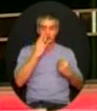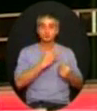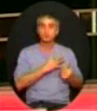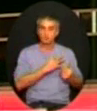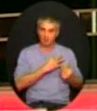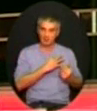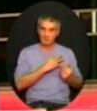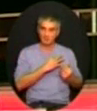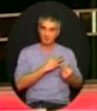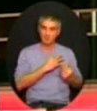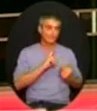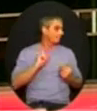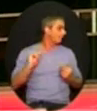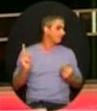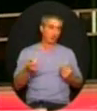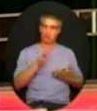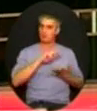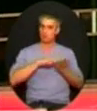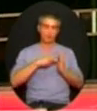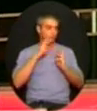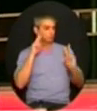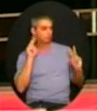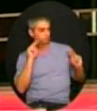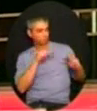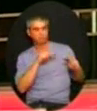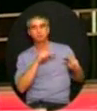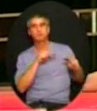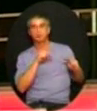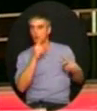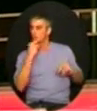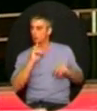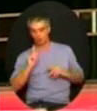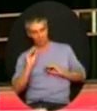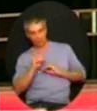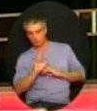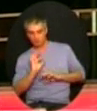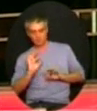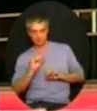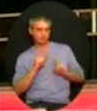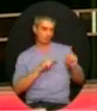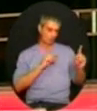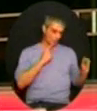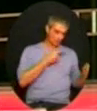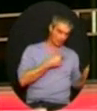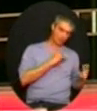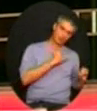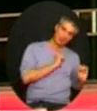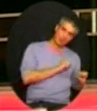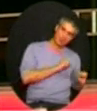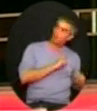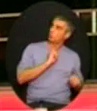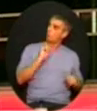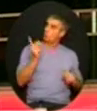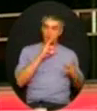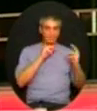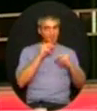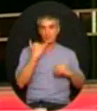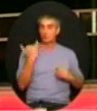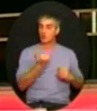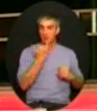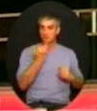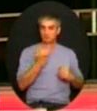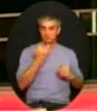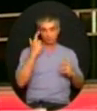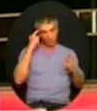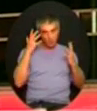לב, וכל המפה הפוליטית מסתכלת עליו, זה מודיע שהוא לא ילך איתו בשום אופן, זה מודיע שהוא ילך איתו. כולם מתעסקים בו כל הזמן